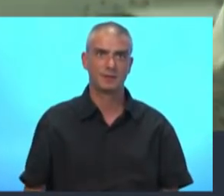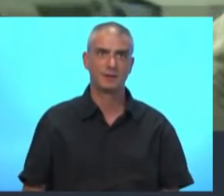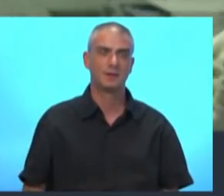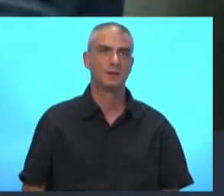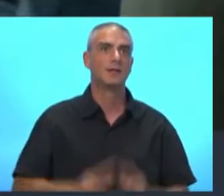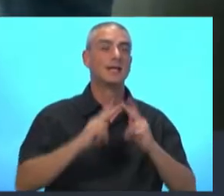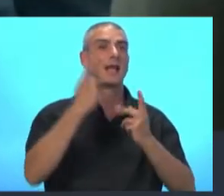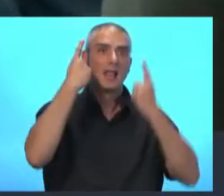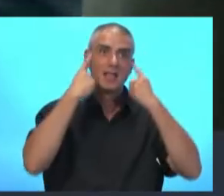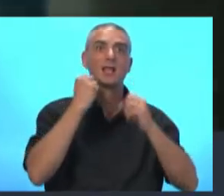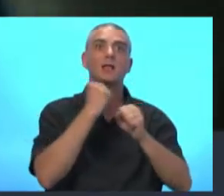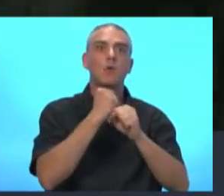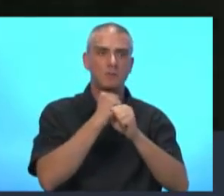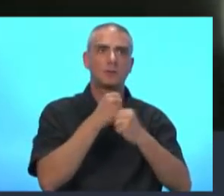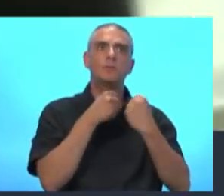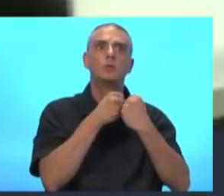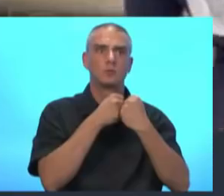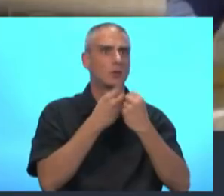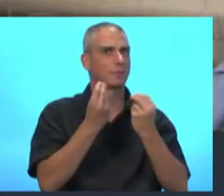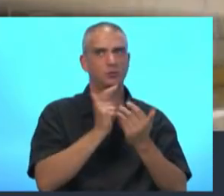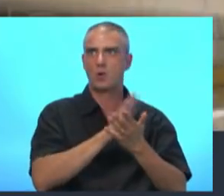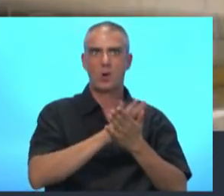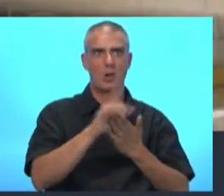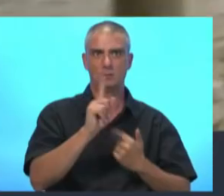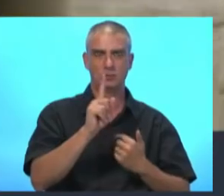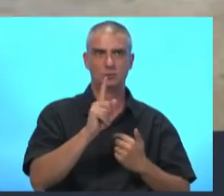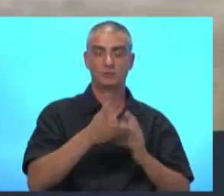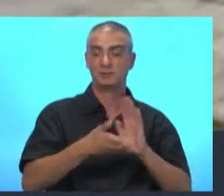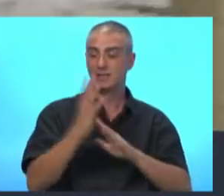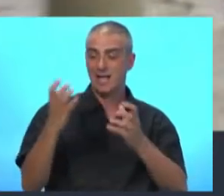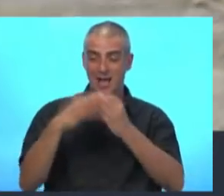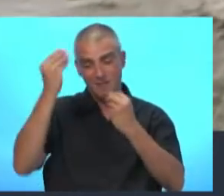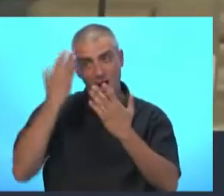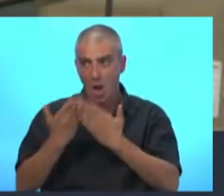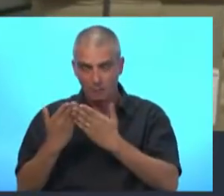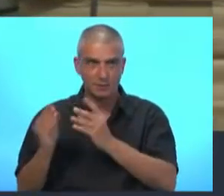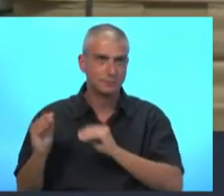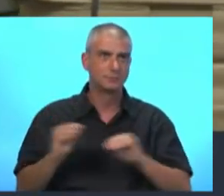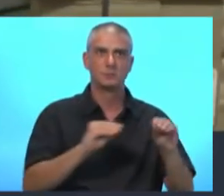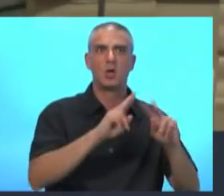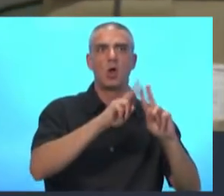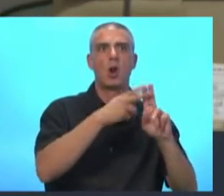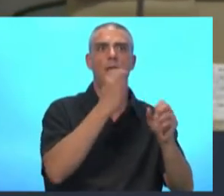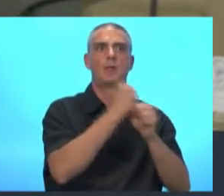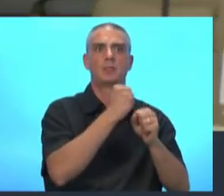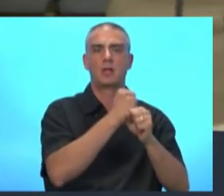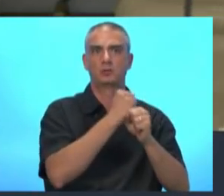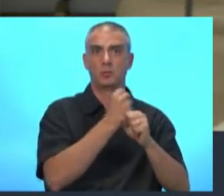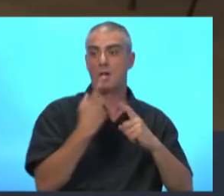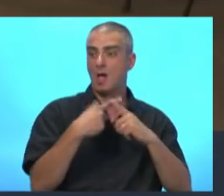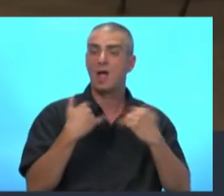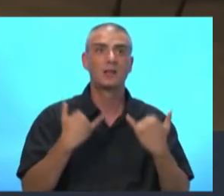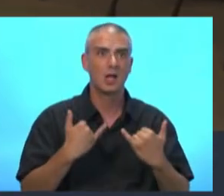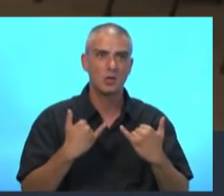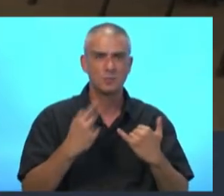קהילת החרדים העובדים מתמודדת עם אתגר לא פשוט. יציאה מחברת הלומדים וכניסה לעולם התעסוקה. עד היום זה